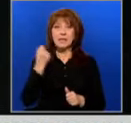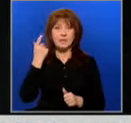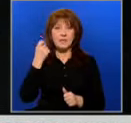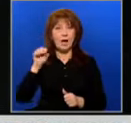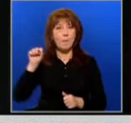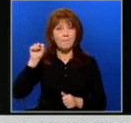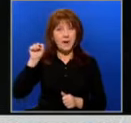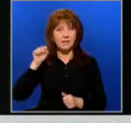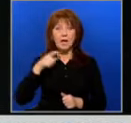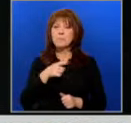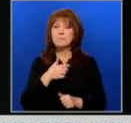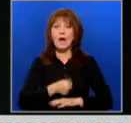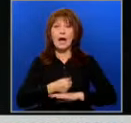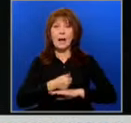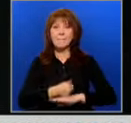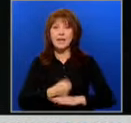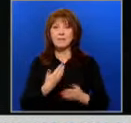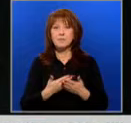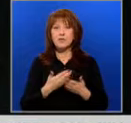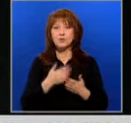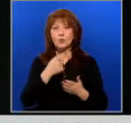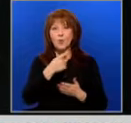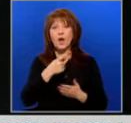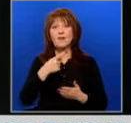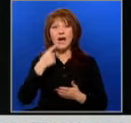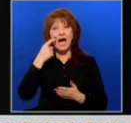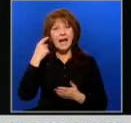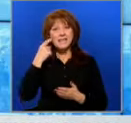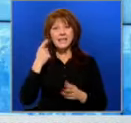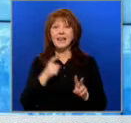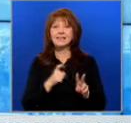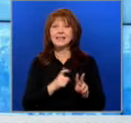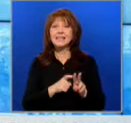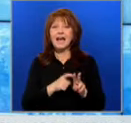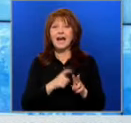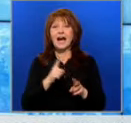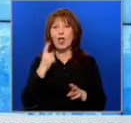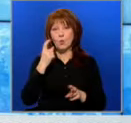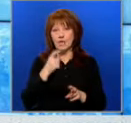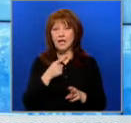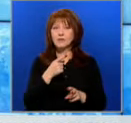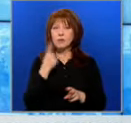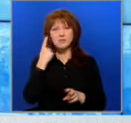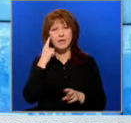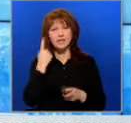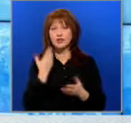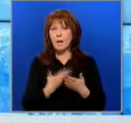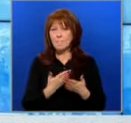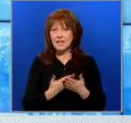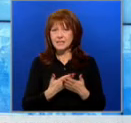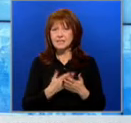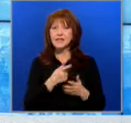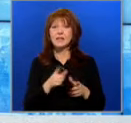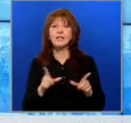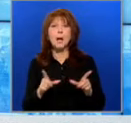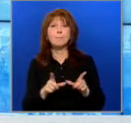на партията. Била и кмет на близката до Разград община Цар Калоян. Ахмедов е смятан за близък до вече бившия председател на ДПС